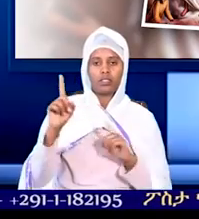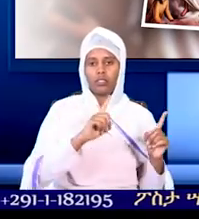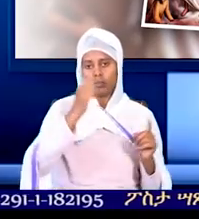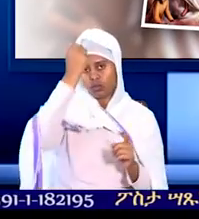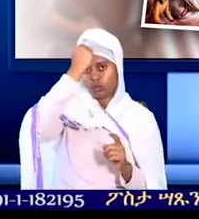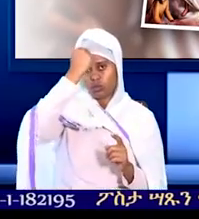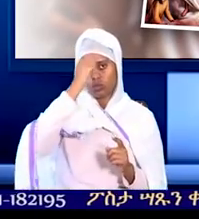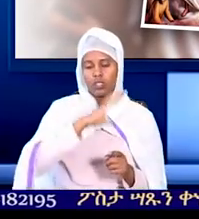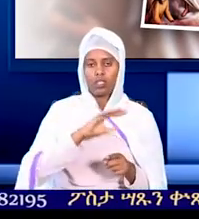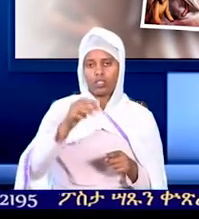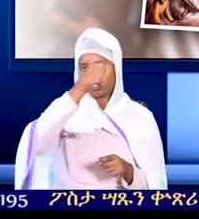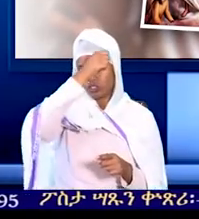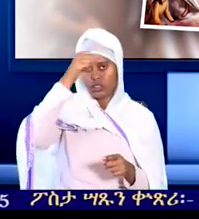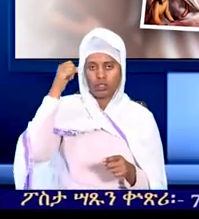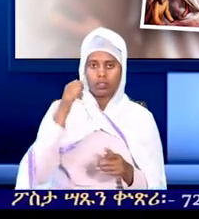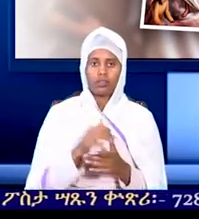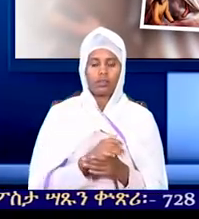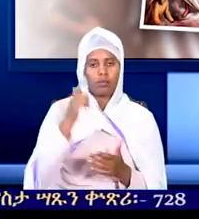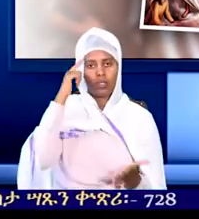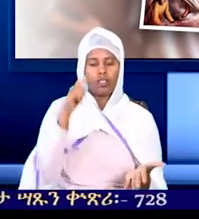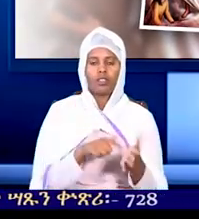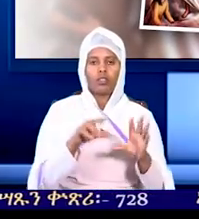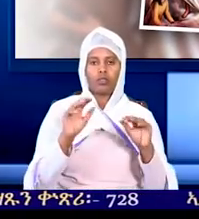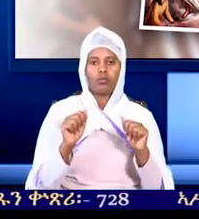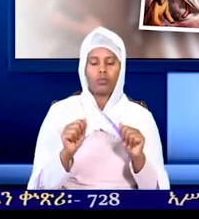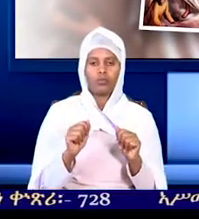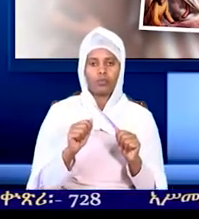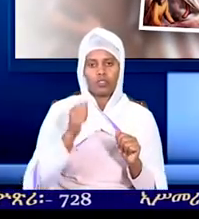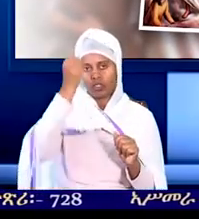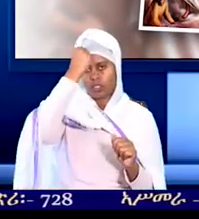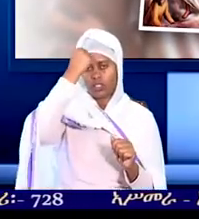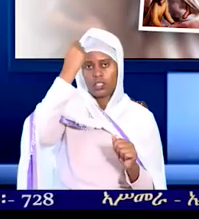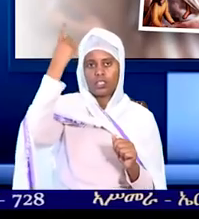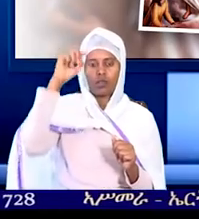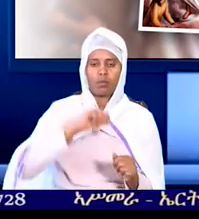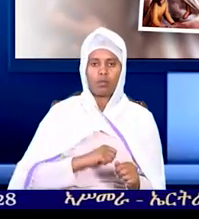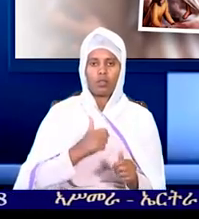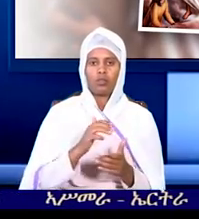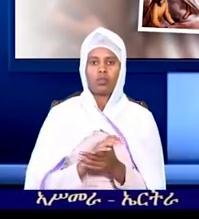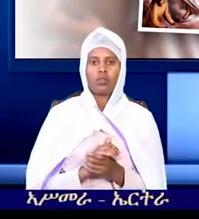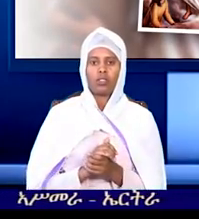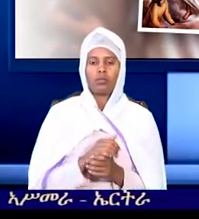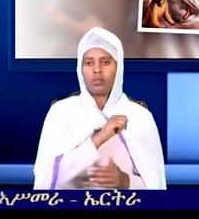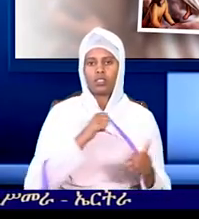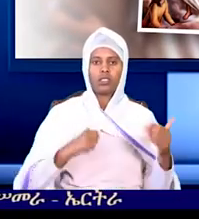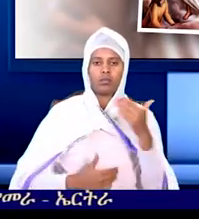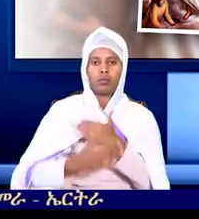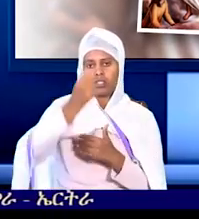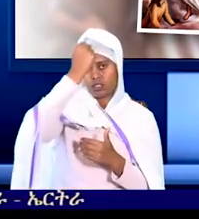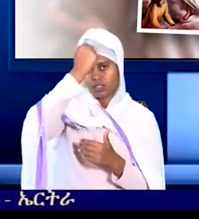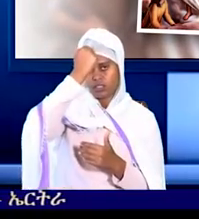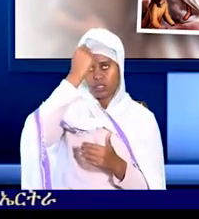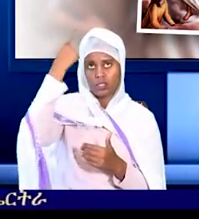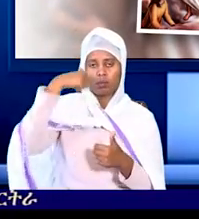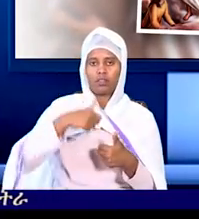ዝኾነ ትዝክሮ ዘላ ናይዚ መከራ እዚ ማለት እዩ እሞ ንድዘከርናዮ እግዚኣብሔር